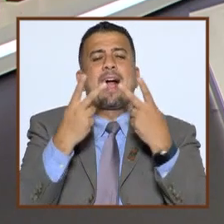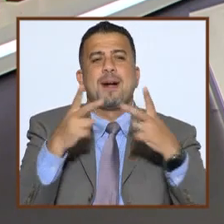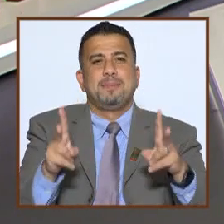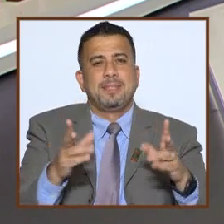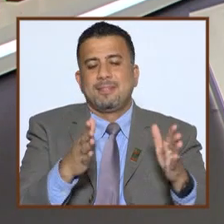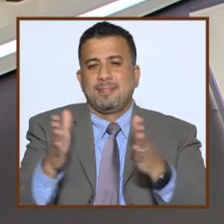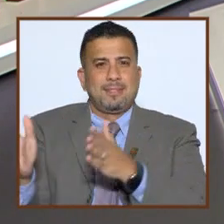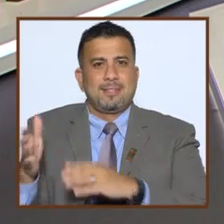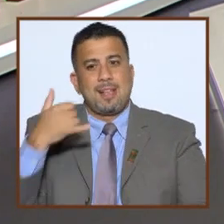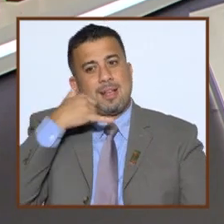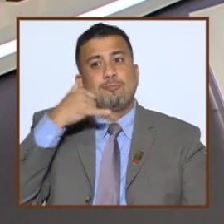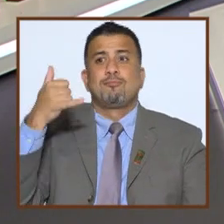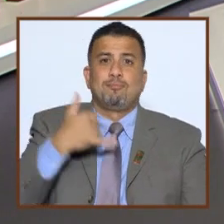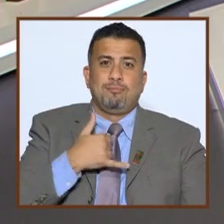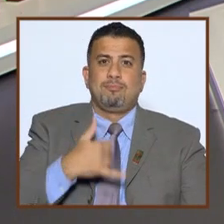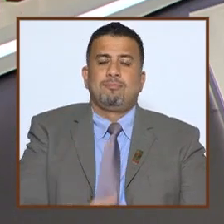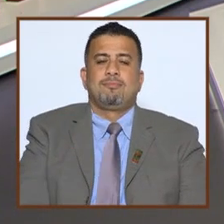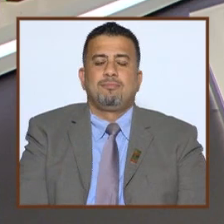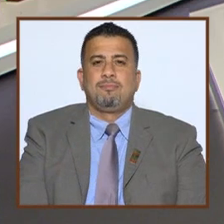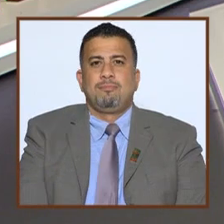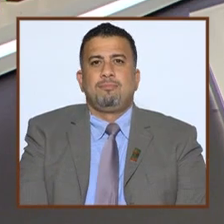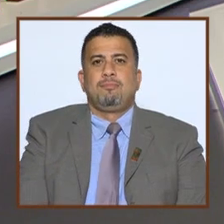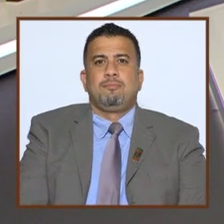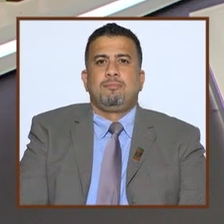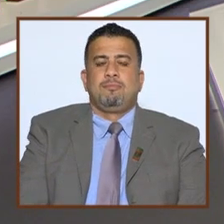ناخذ هذه المجموعه من الاتصالات